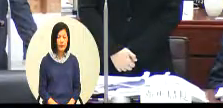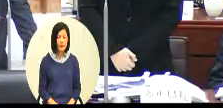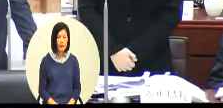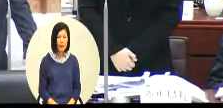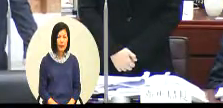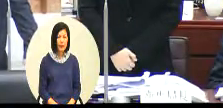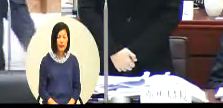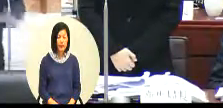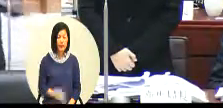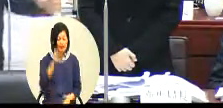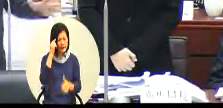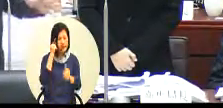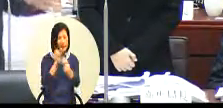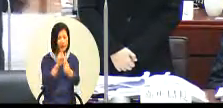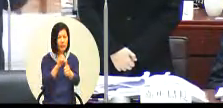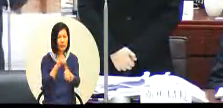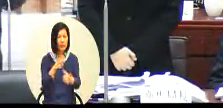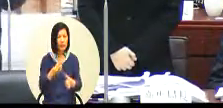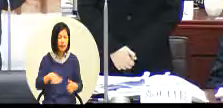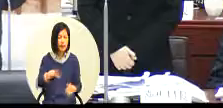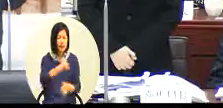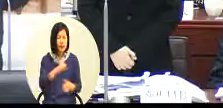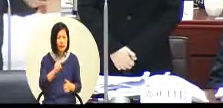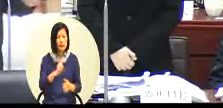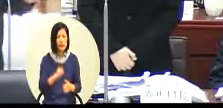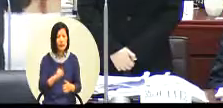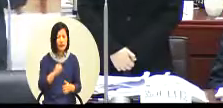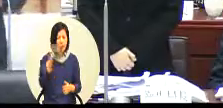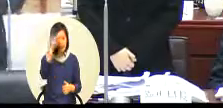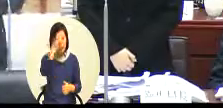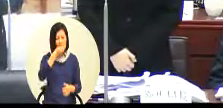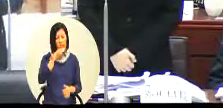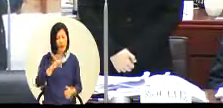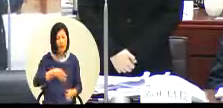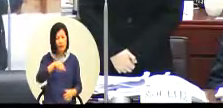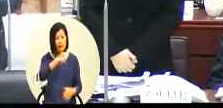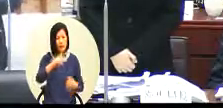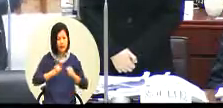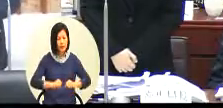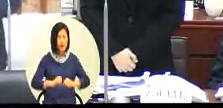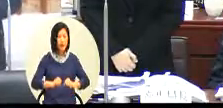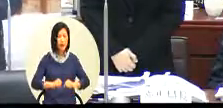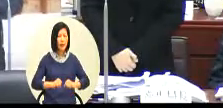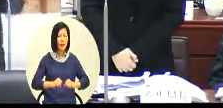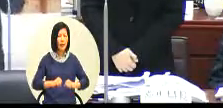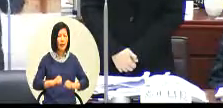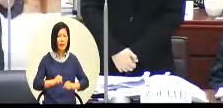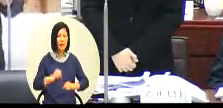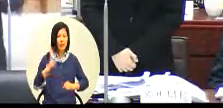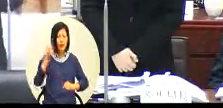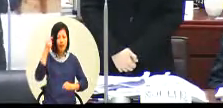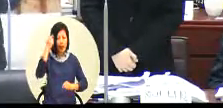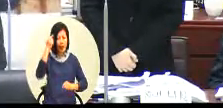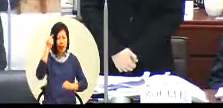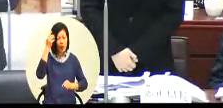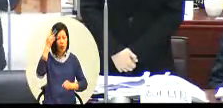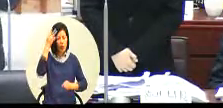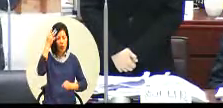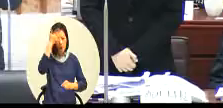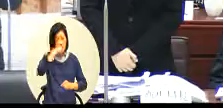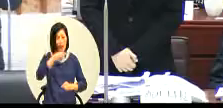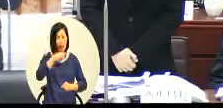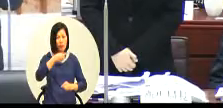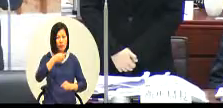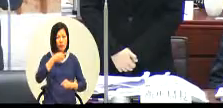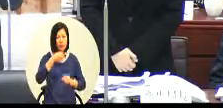想讲的就是说，在我们的整个的我们的老人家的一个健康的一个老化，跟希望我们